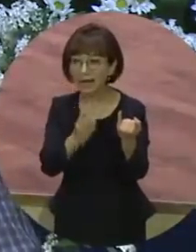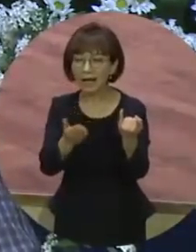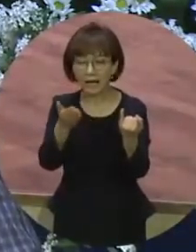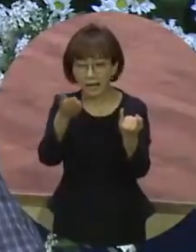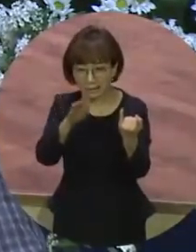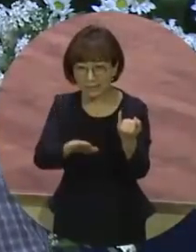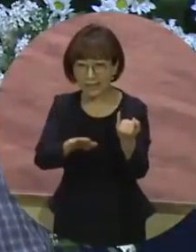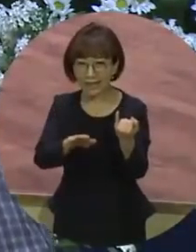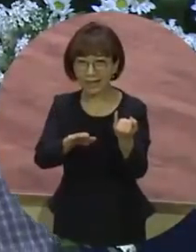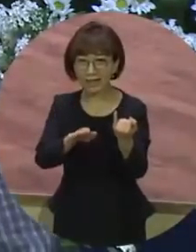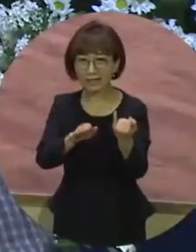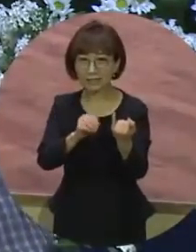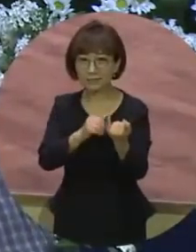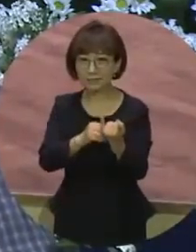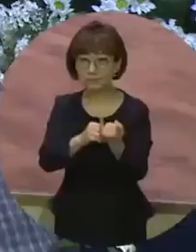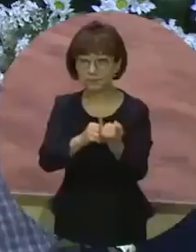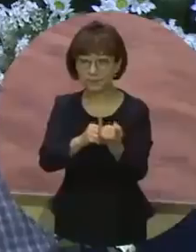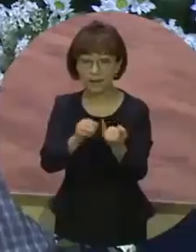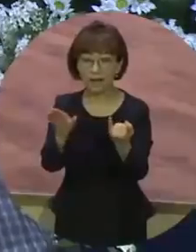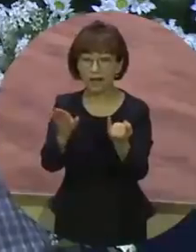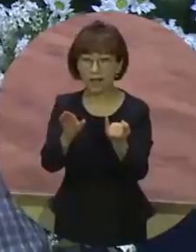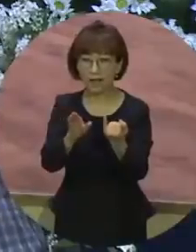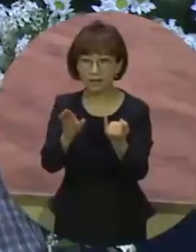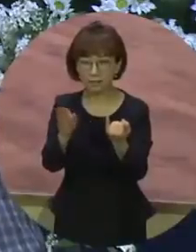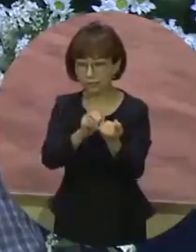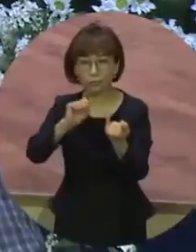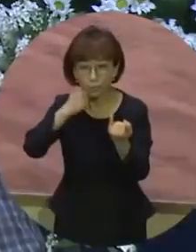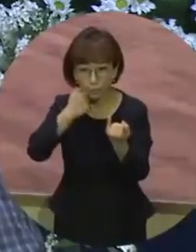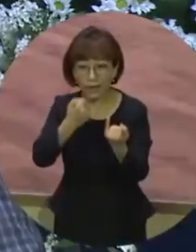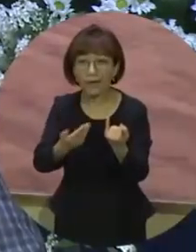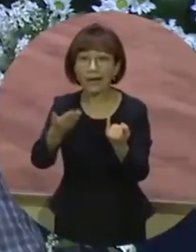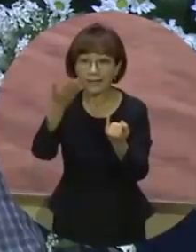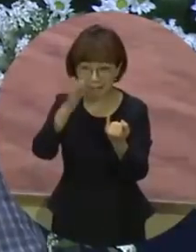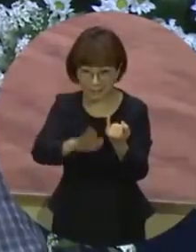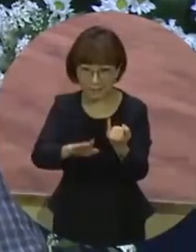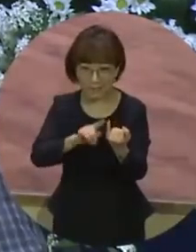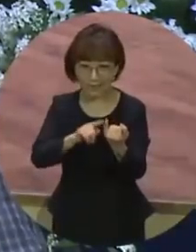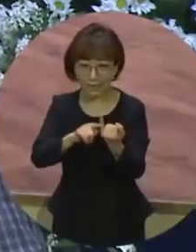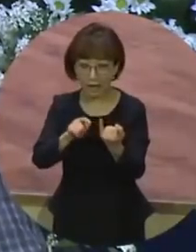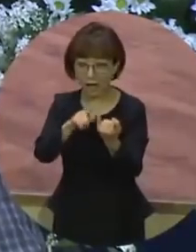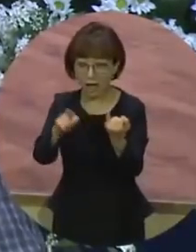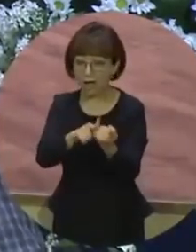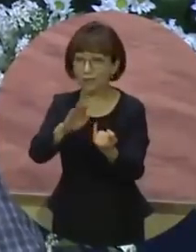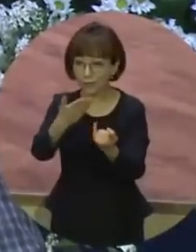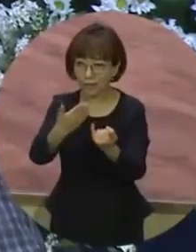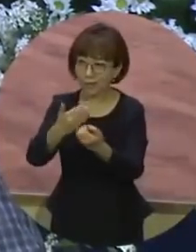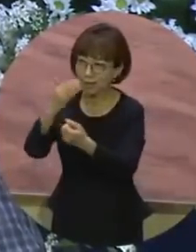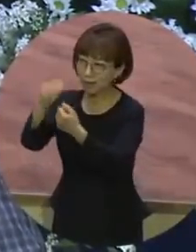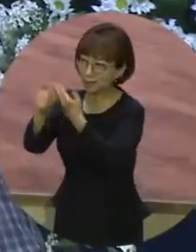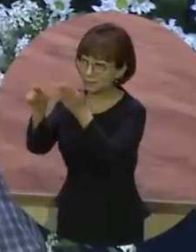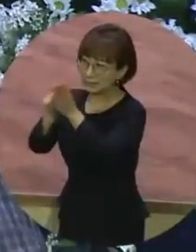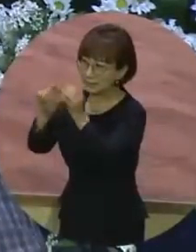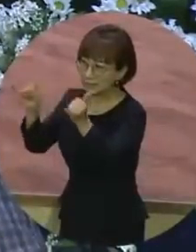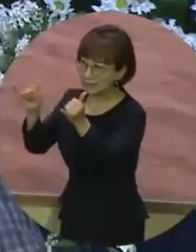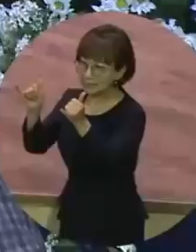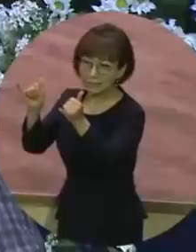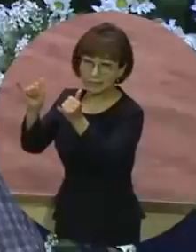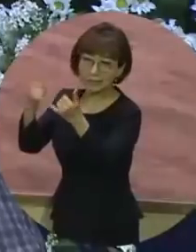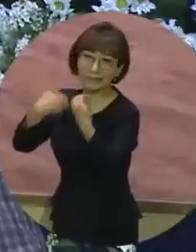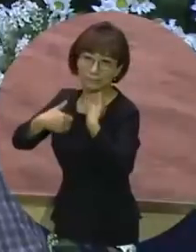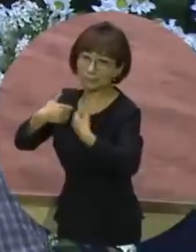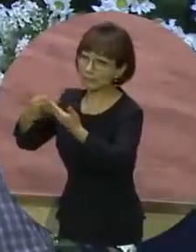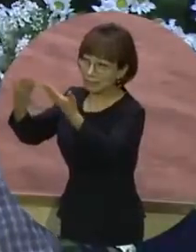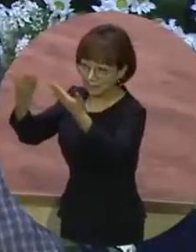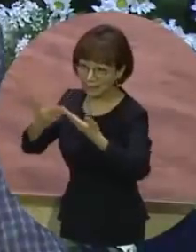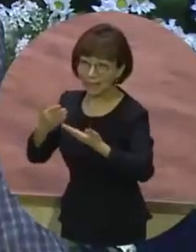수 있는 힘을 얻었으니 이는 약속하신 이를 믿보신 줄 알았음이라. 이름으로 죽은 자와 같은 한